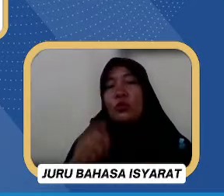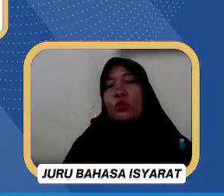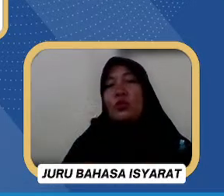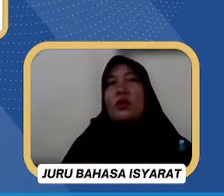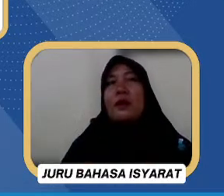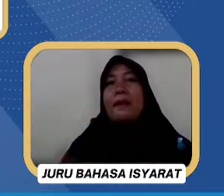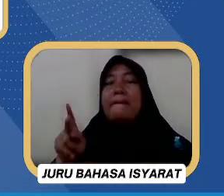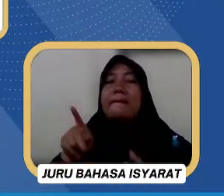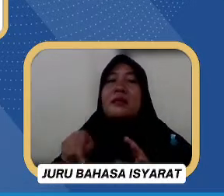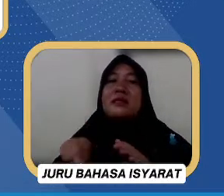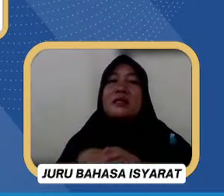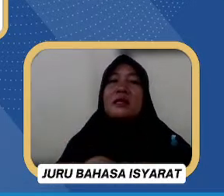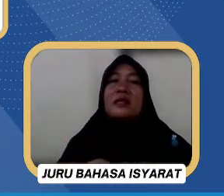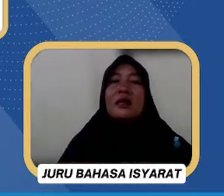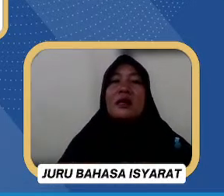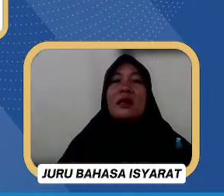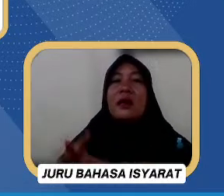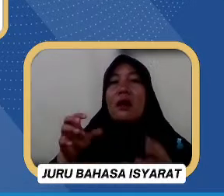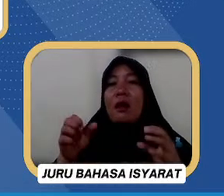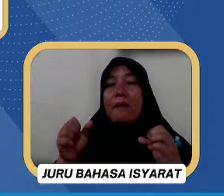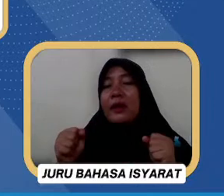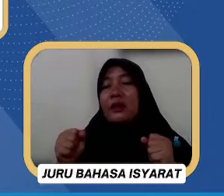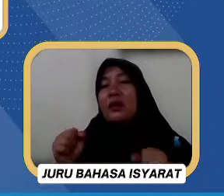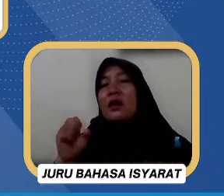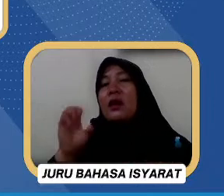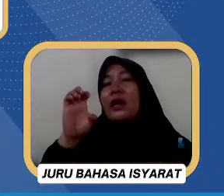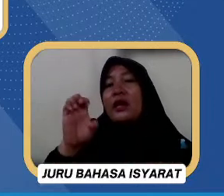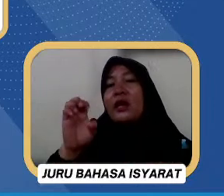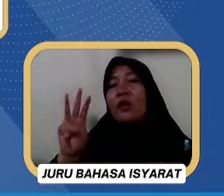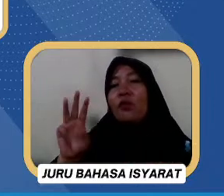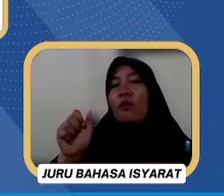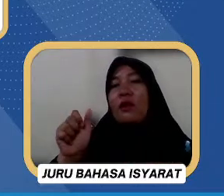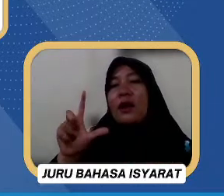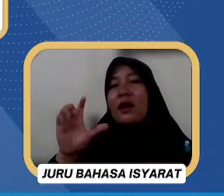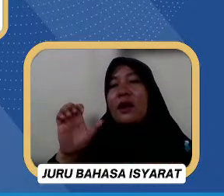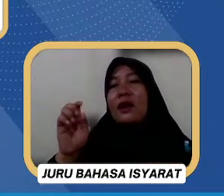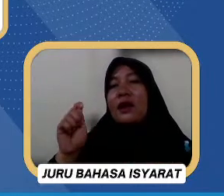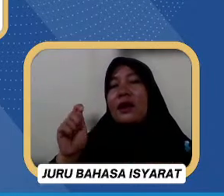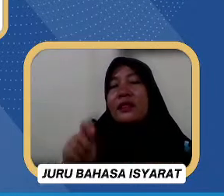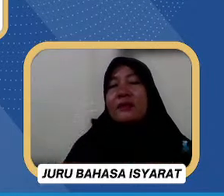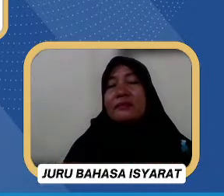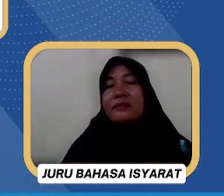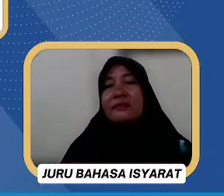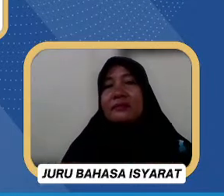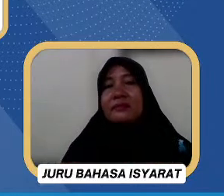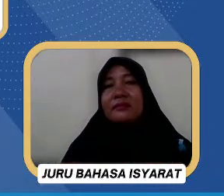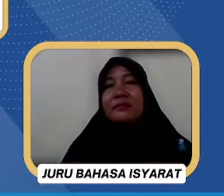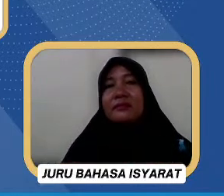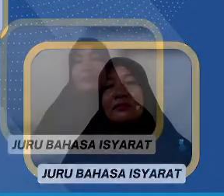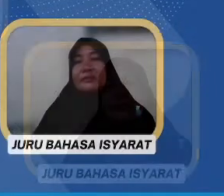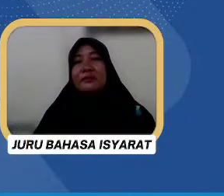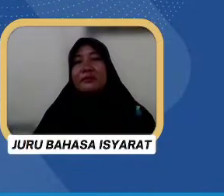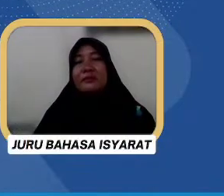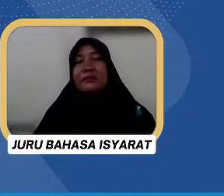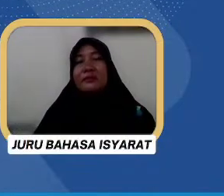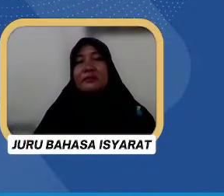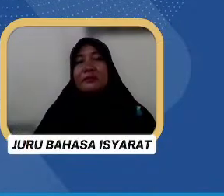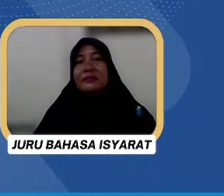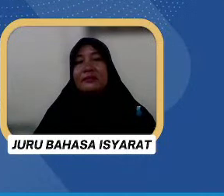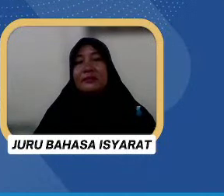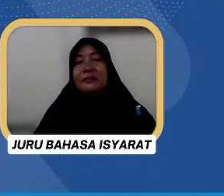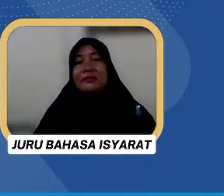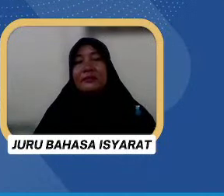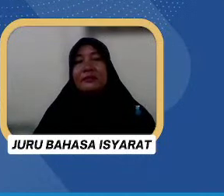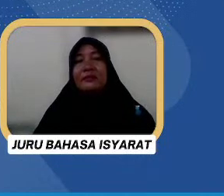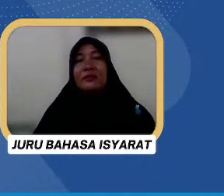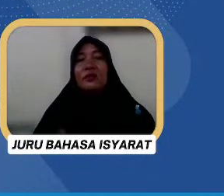voucher e-wallet. Semoga hadiahnya bermanfaat ya kakak-kakak ya. Dan untuk selanjutnya teman-teman yang tidak terpilih,